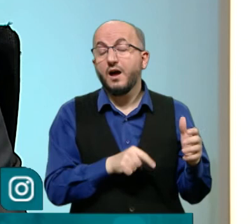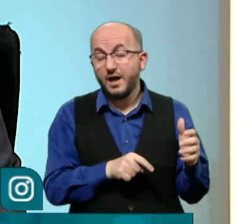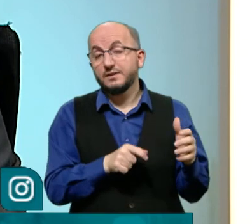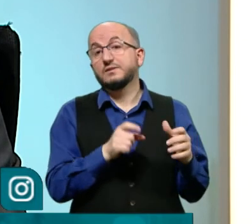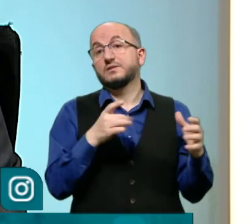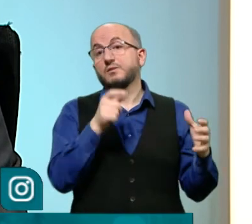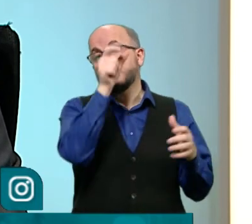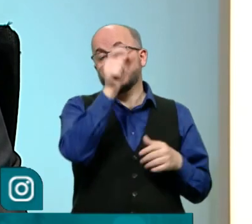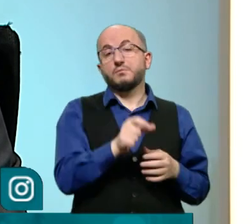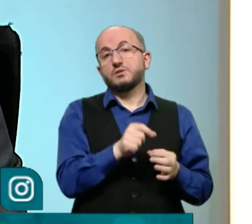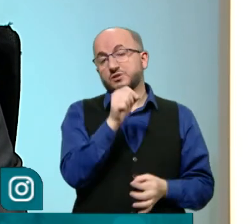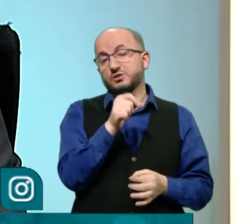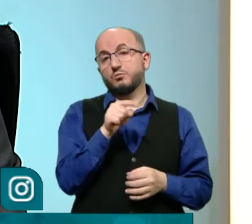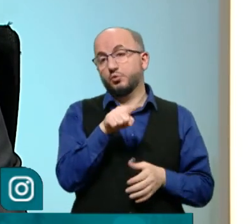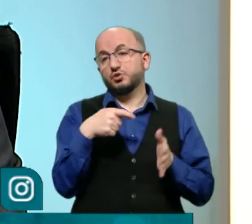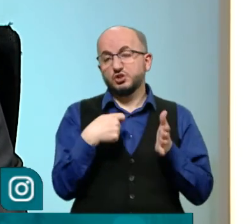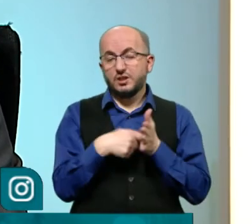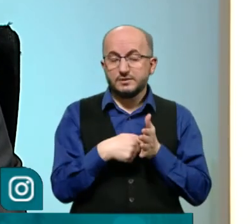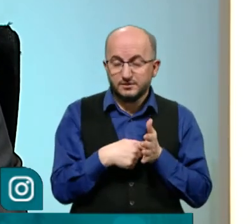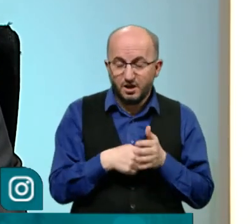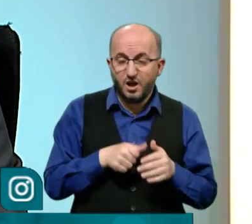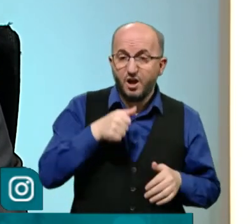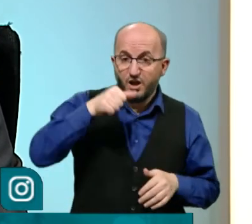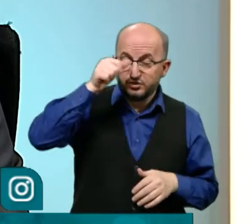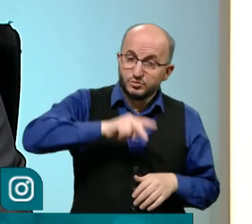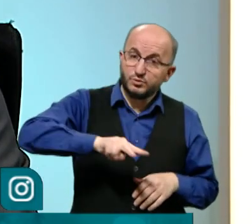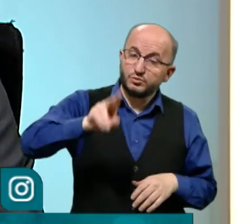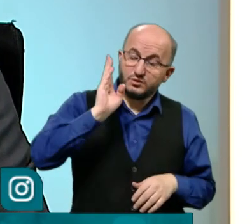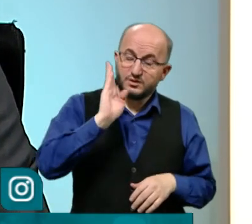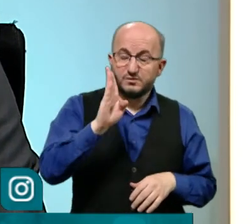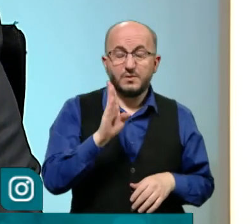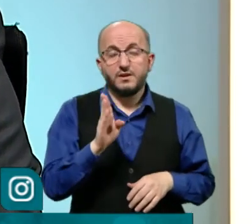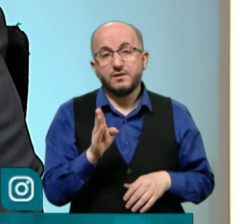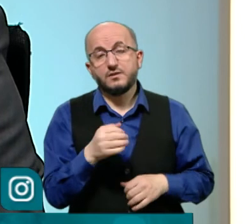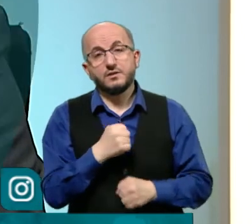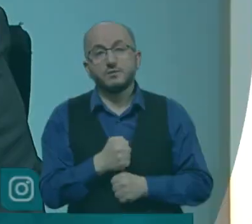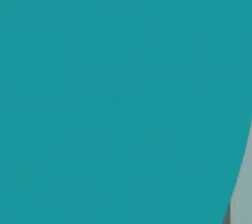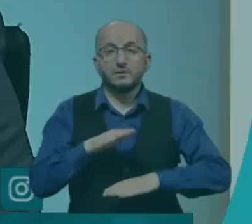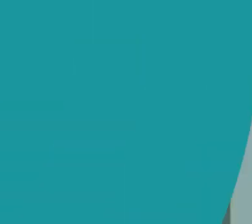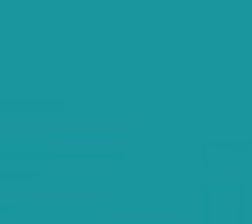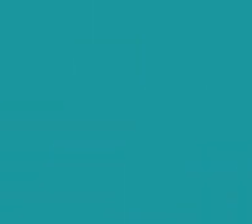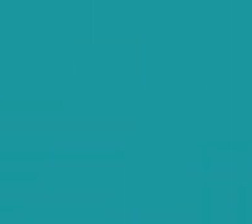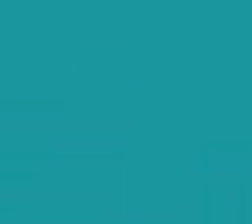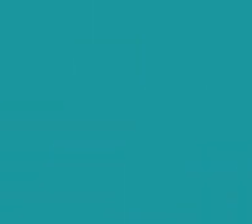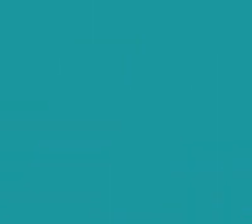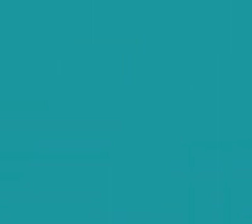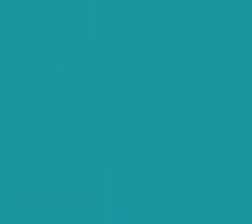ne yapmalı? Hac yolculuğuna çıkmalı. Onun adına hac görevini yapıp geri gelmeli.